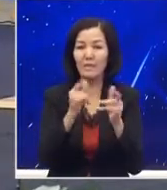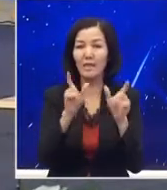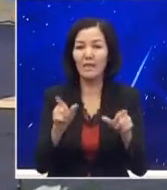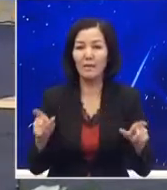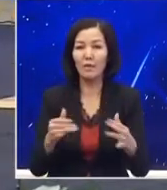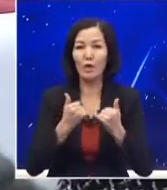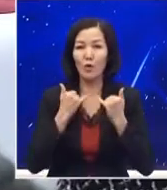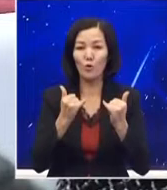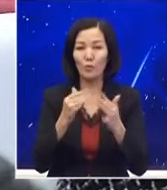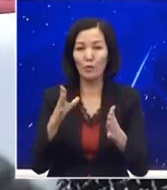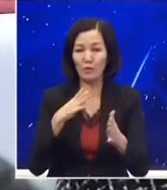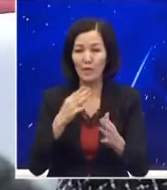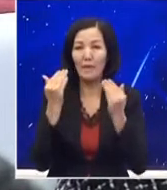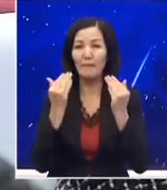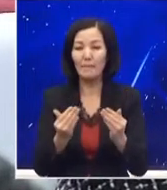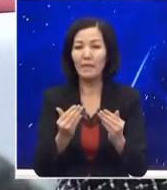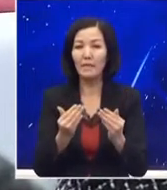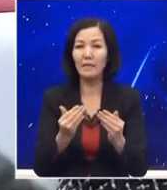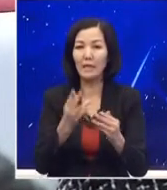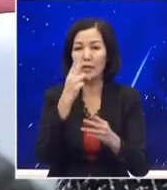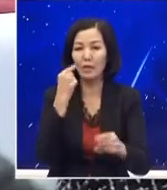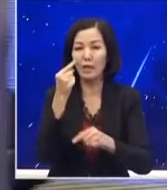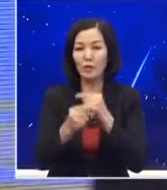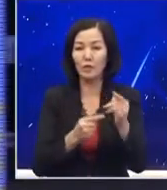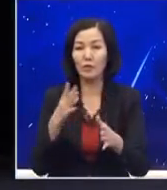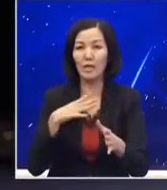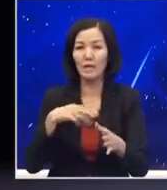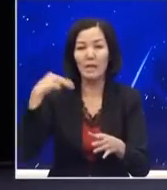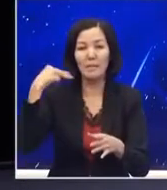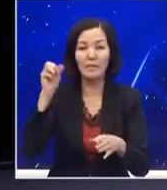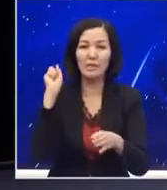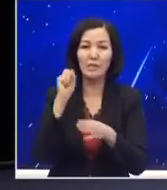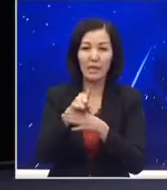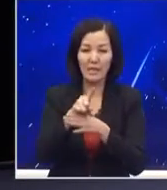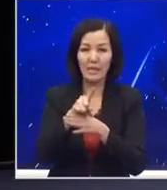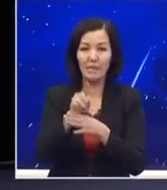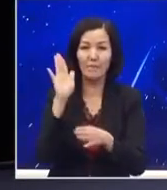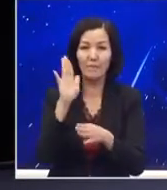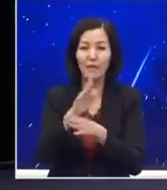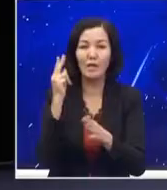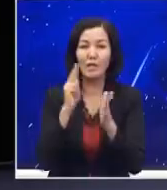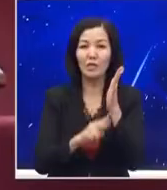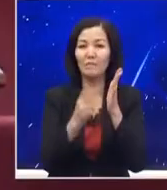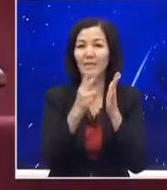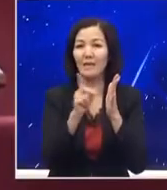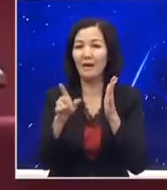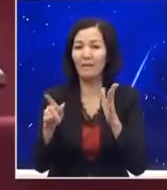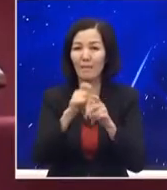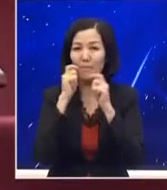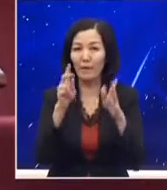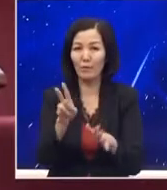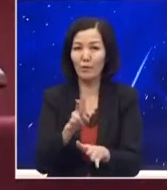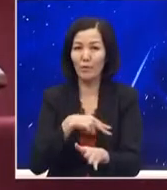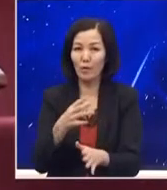ерекше құрмет көрсетіледі. Биылда сол дәстүр үзілмеді. Президент жарлығымен 72 жетісулық марапатталды. Орден